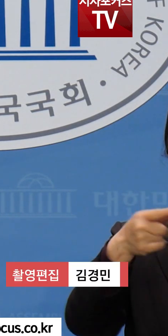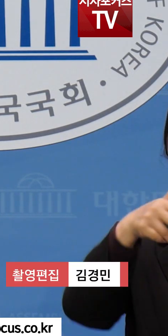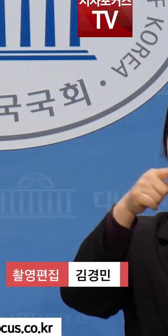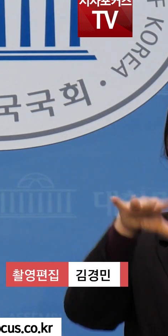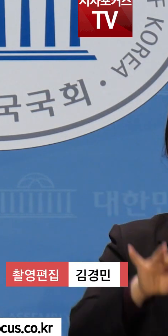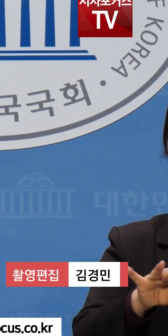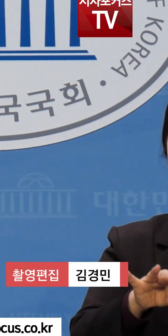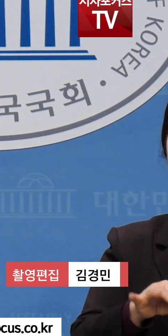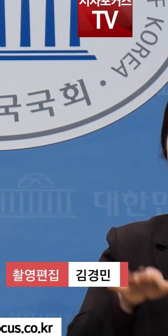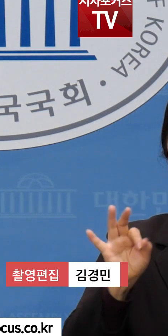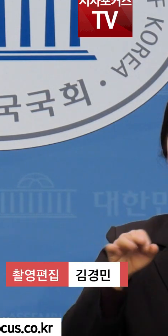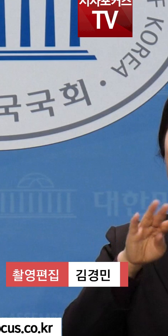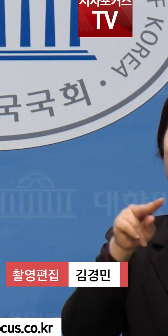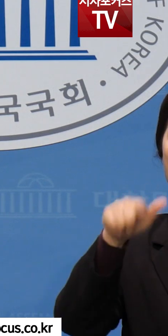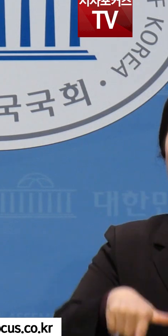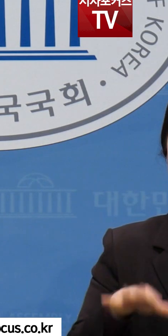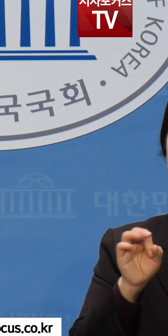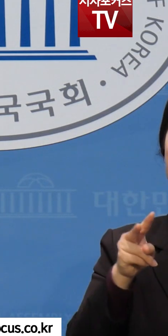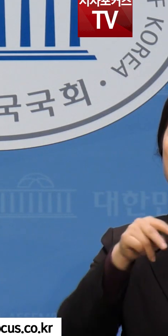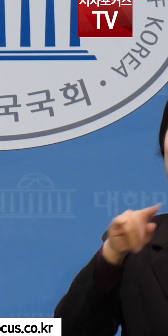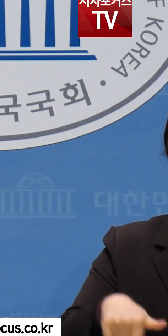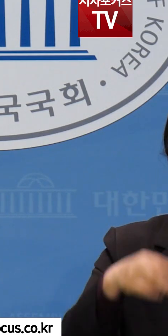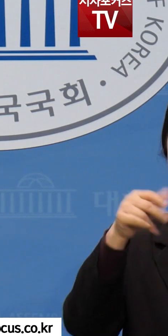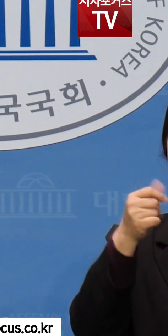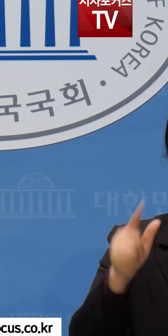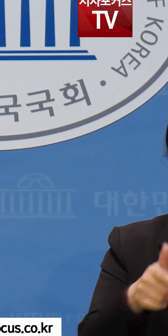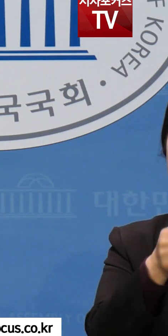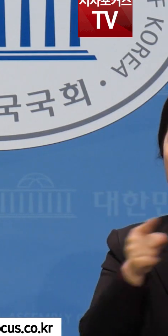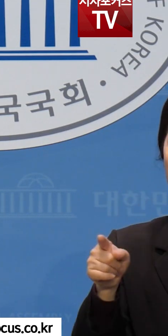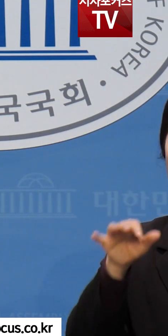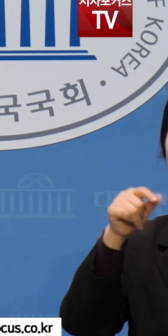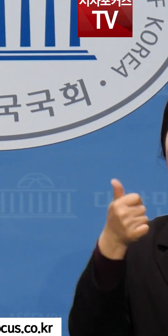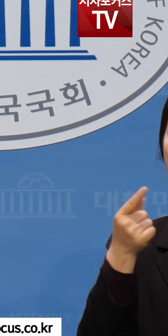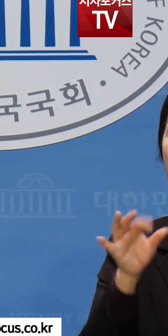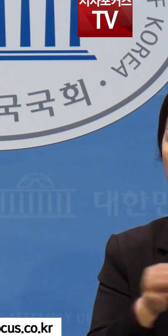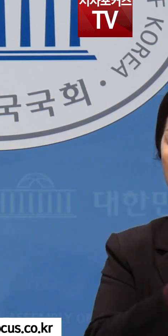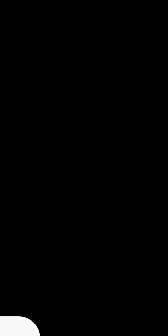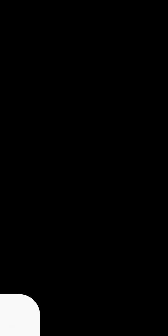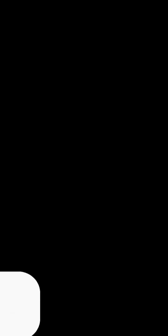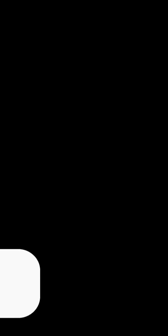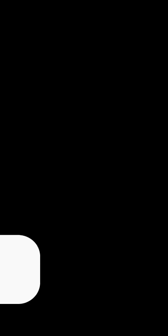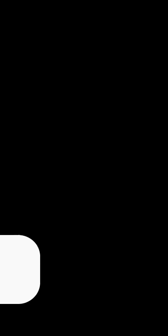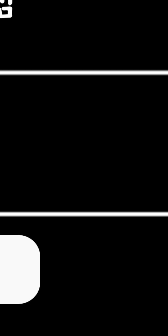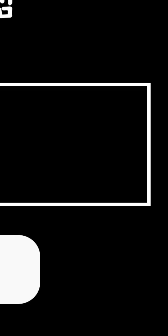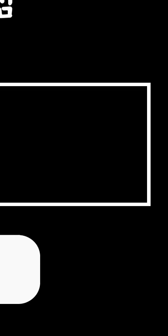박성중, 김병욱, 김영식, 윤두현, 허은아, 홍성준 1동.